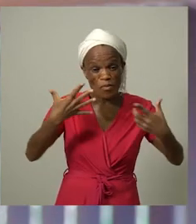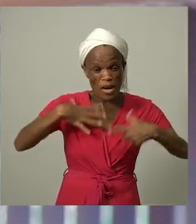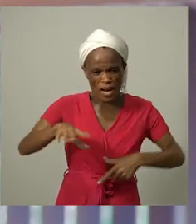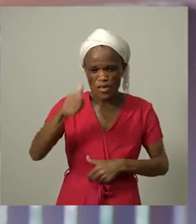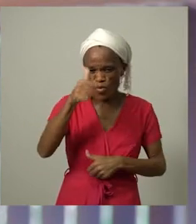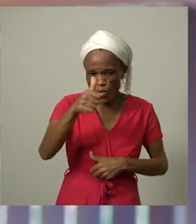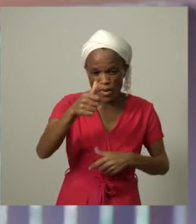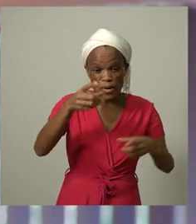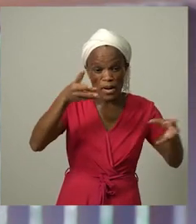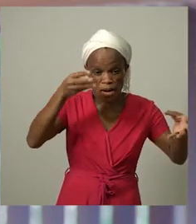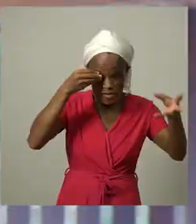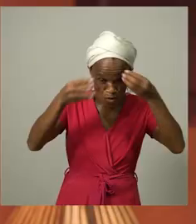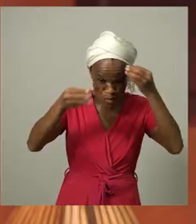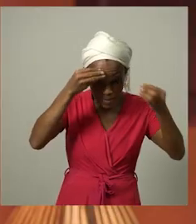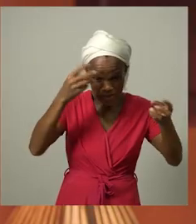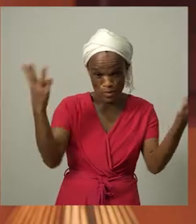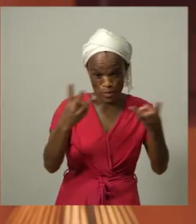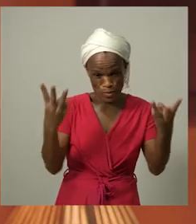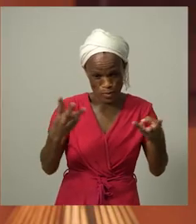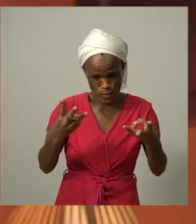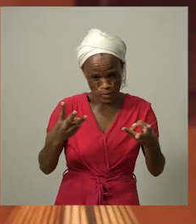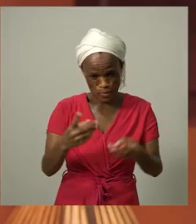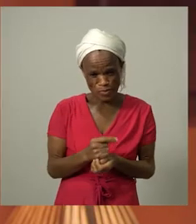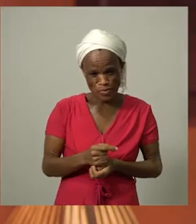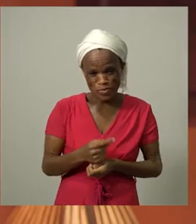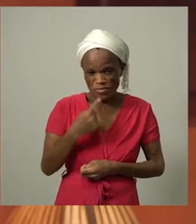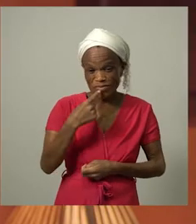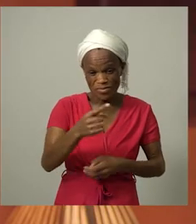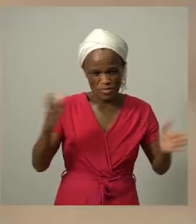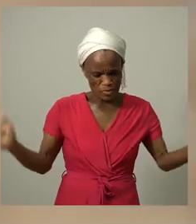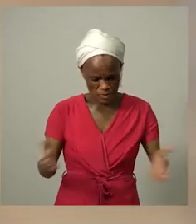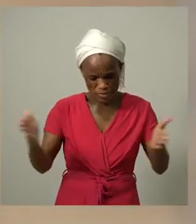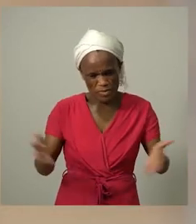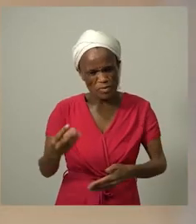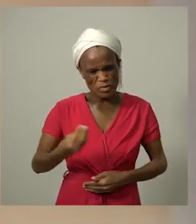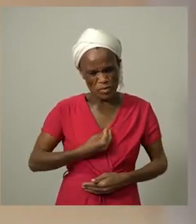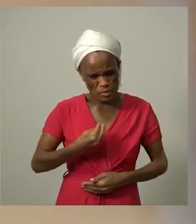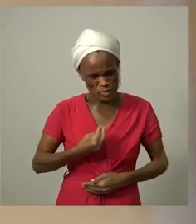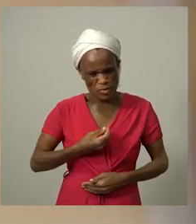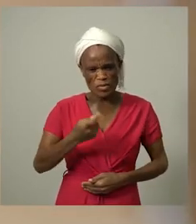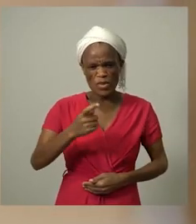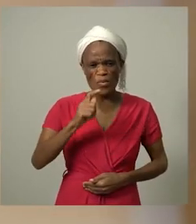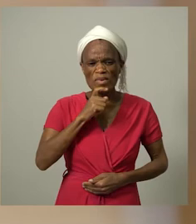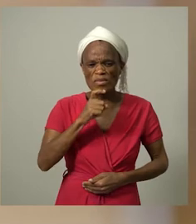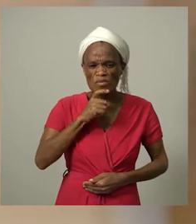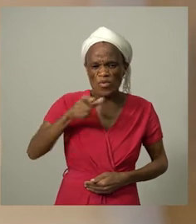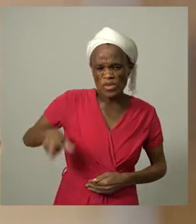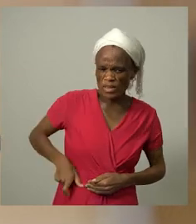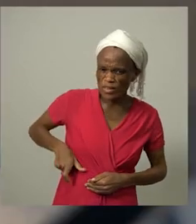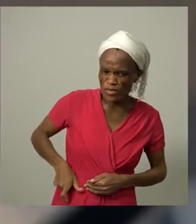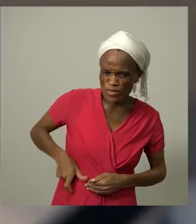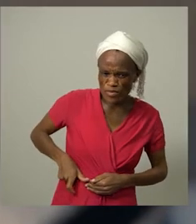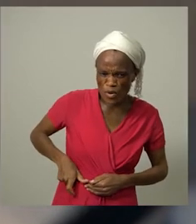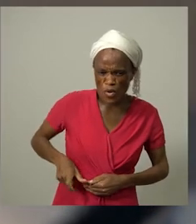abanolwazi oluqinisekisile. I think into engayisho nje ukugqugquzela abantu abasha ukuthi asisebenziseni ama-cellphone